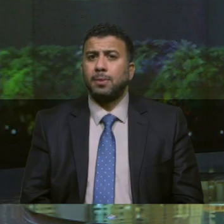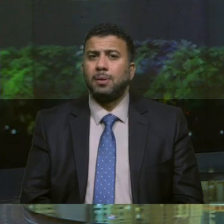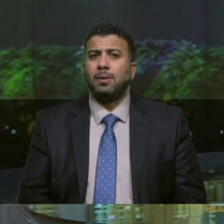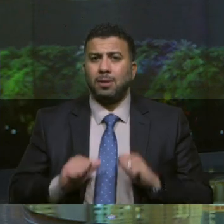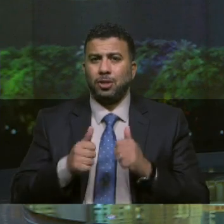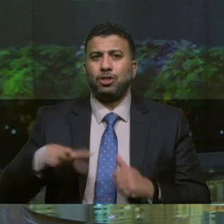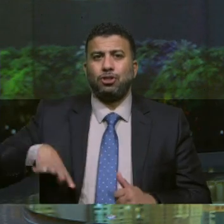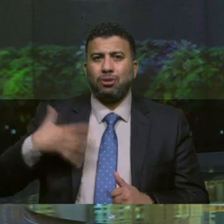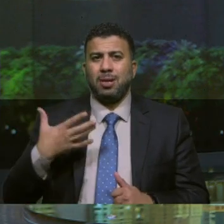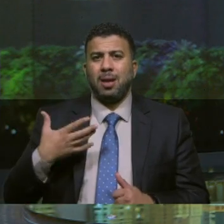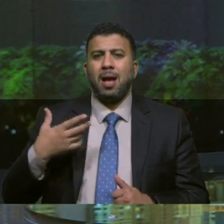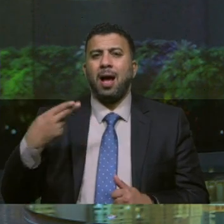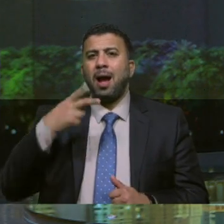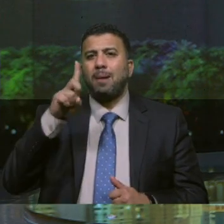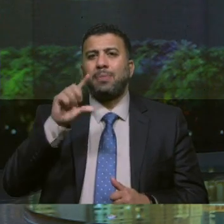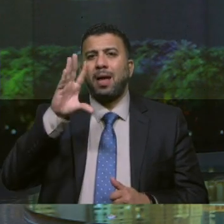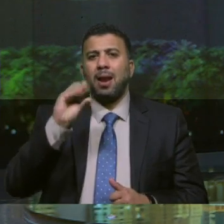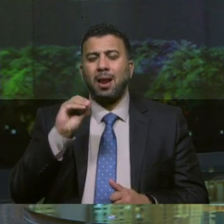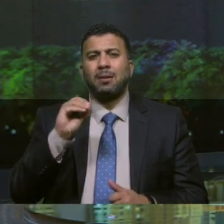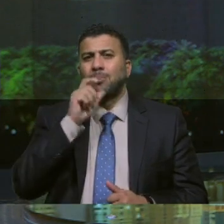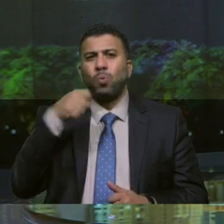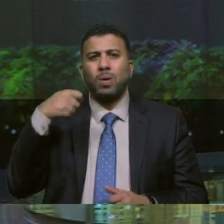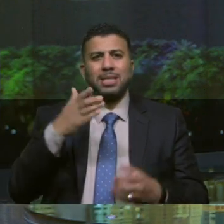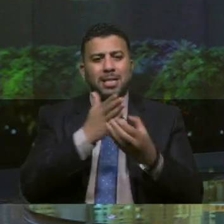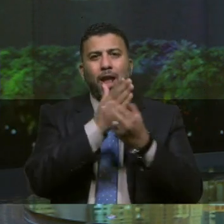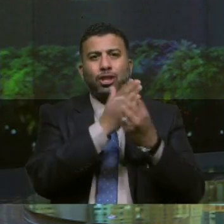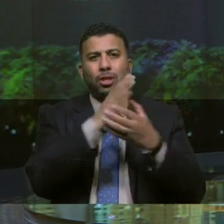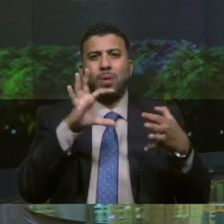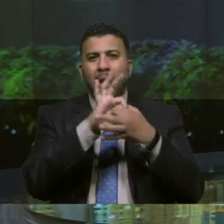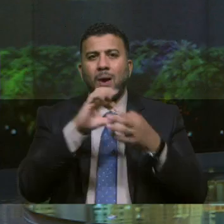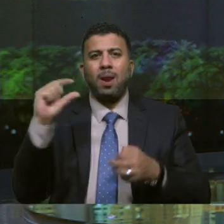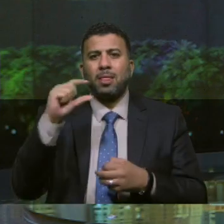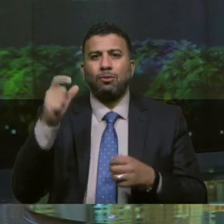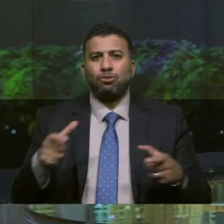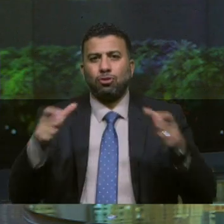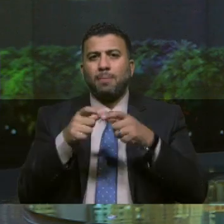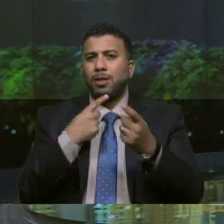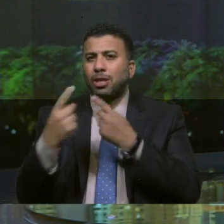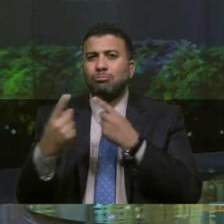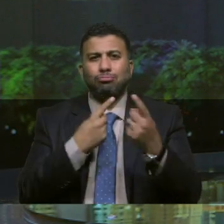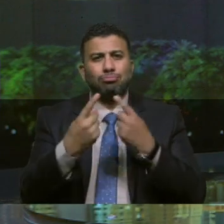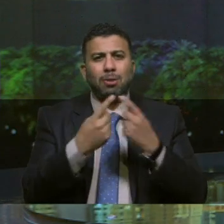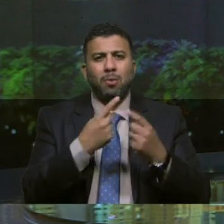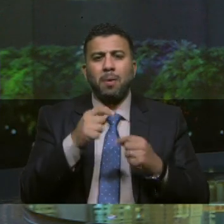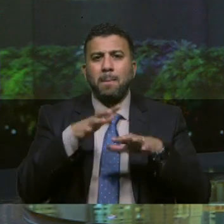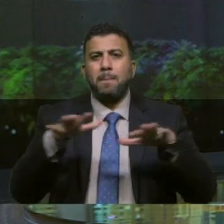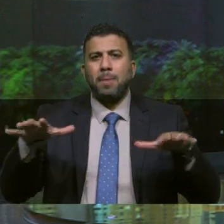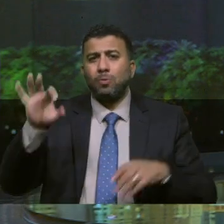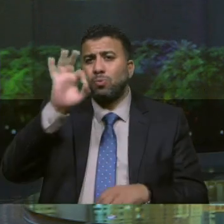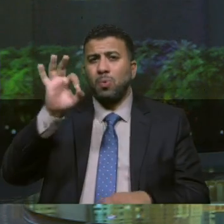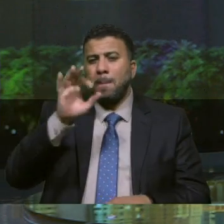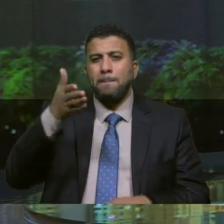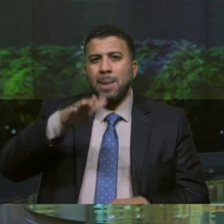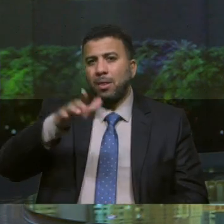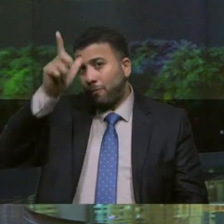شارك سمو الشيخ عبد الله بن زايد آل نهيان وزير الخارجية والتعاون الدولي في الاجتماع التشاوري الذي عقد في البحر الميت